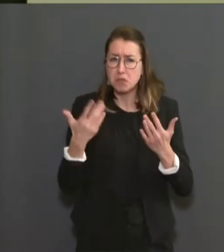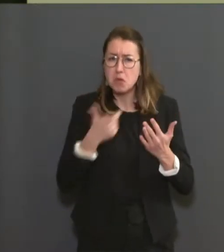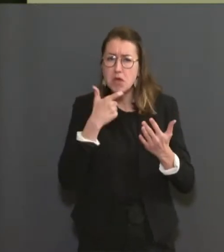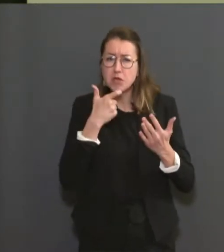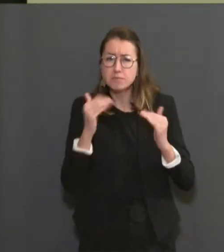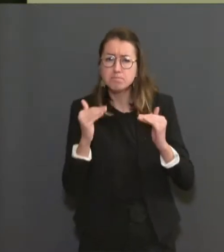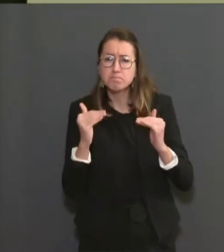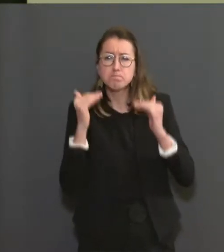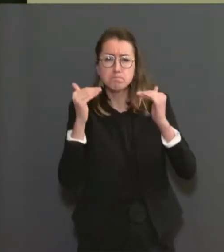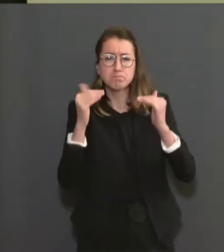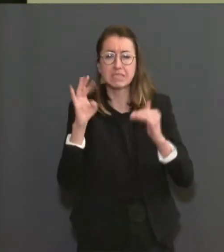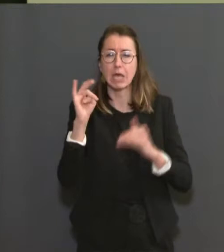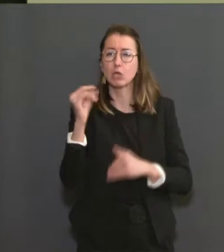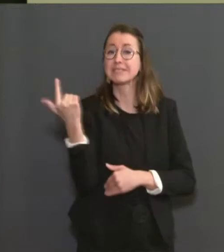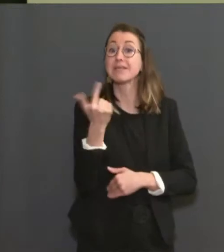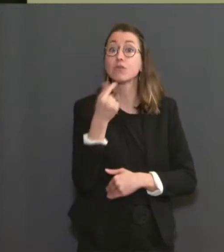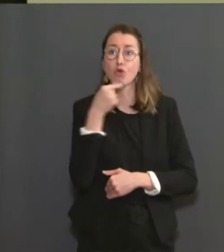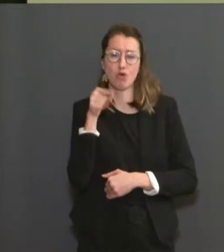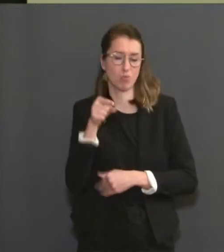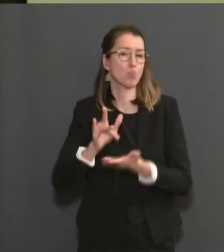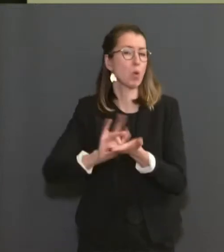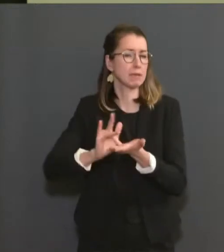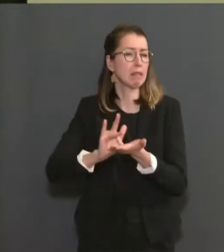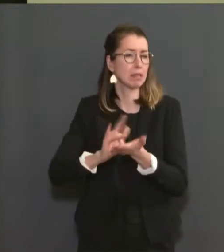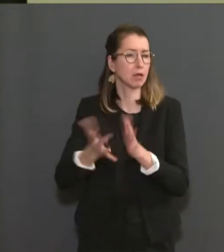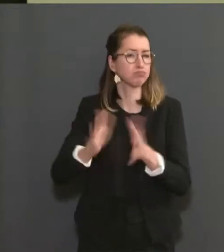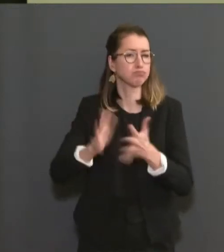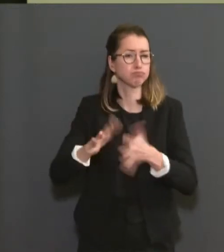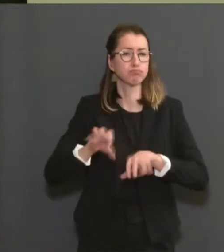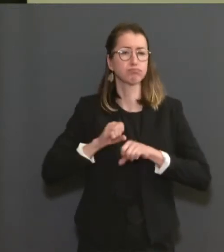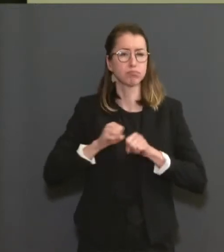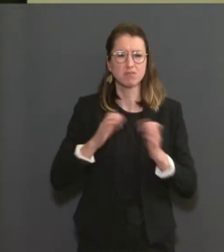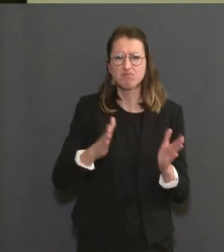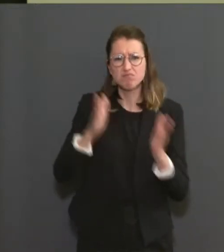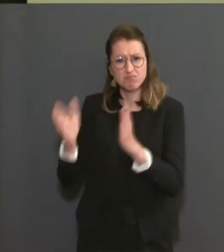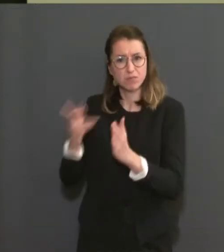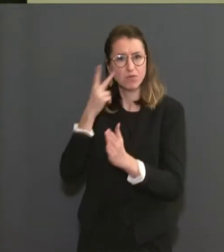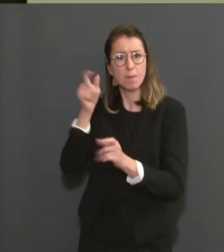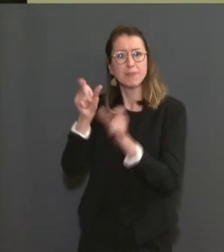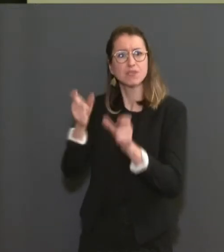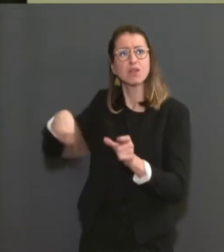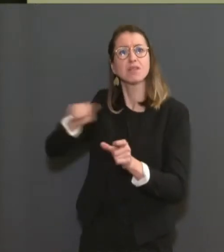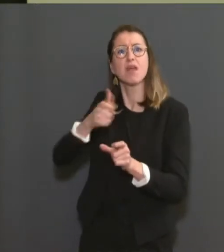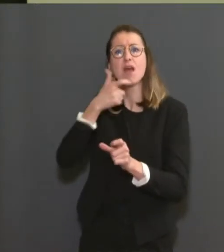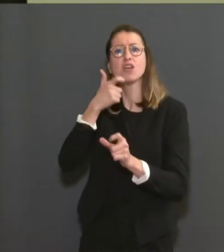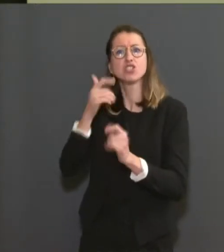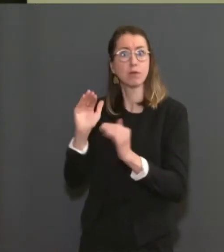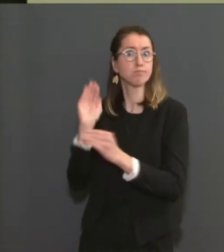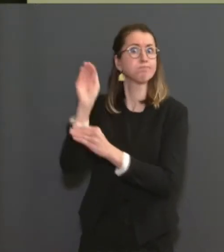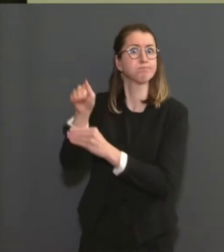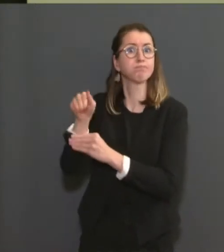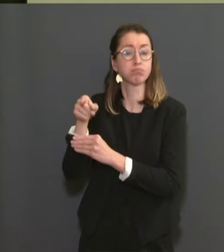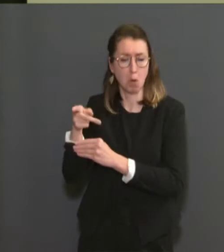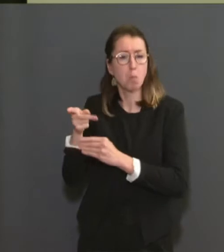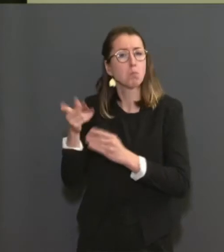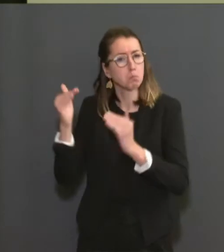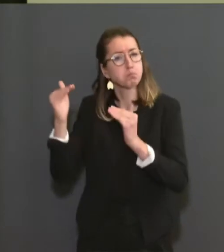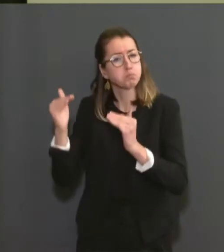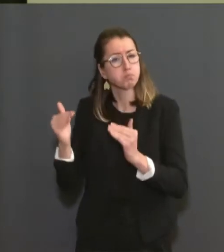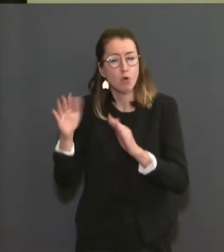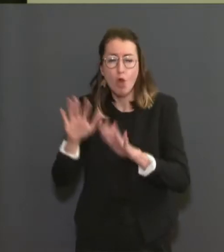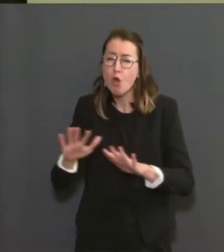ans. Chez les personnes plus âgées, la diminution est un peu plus lente, mais elle se produit aussi, et c'est clairement un facteur